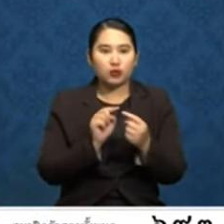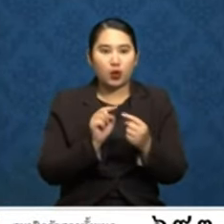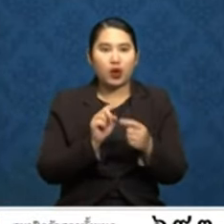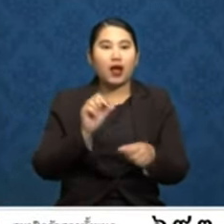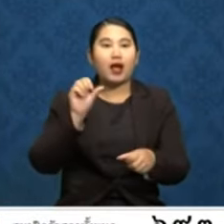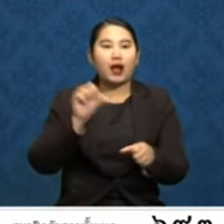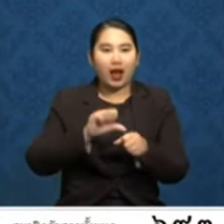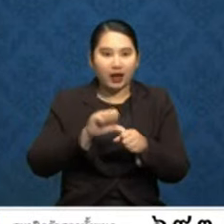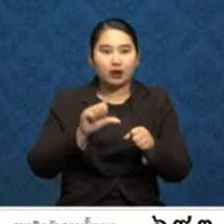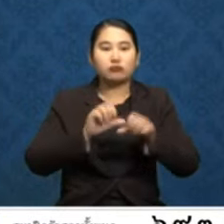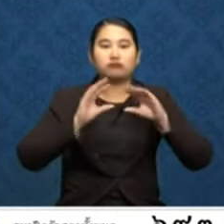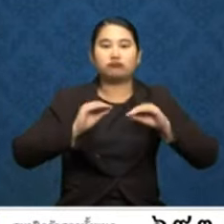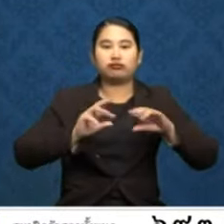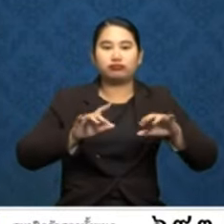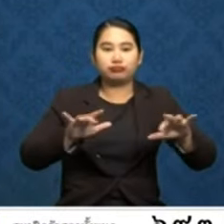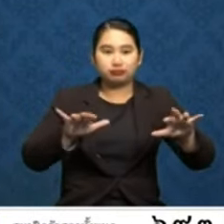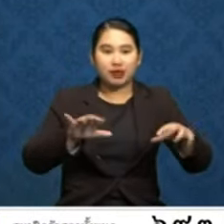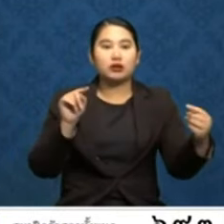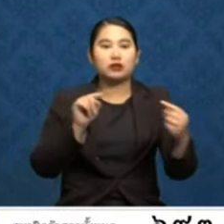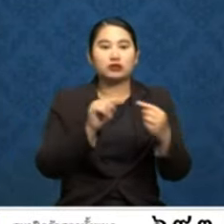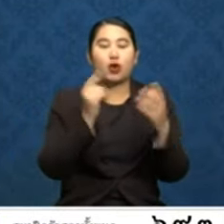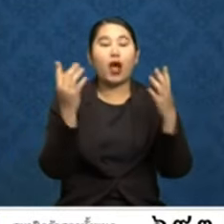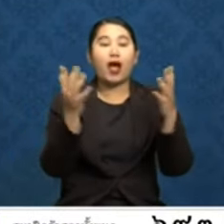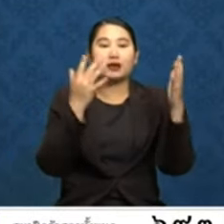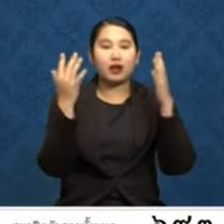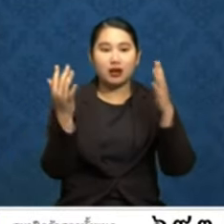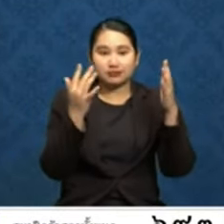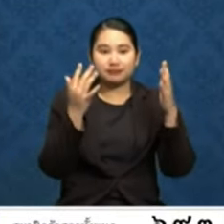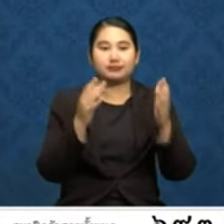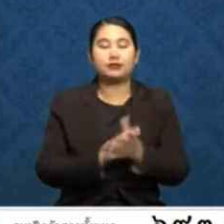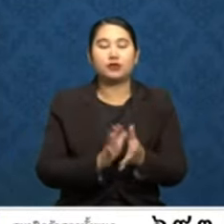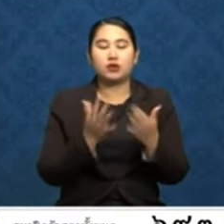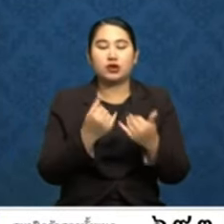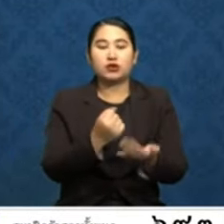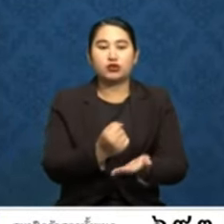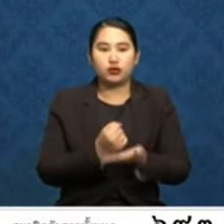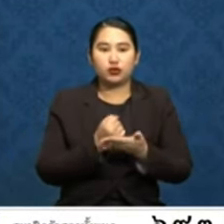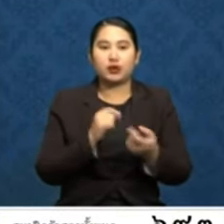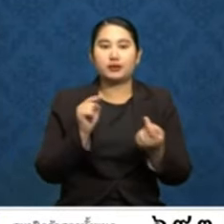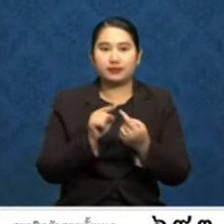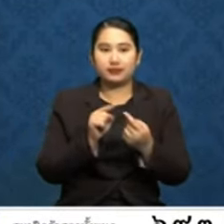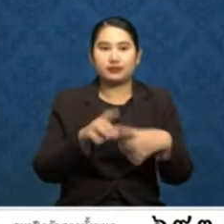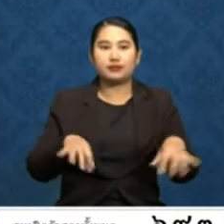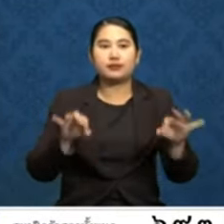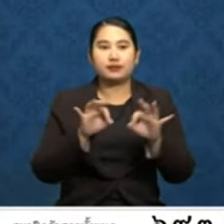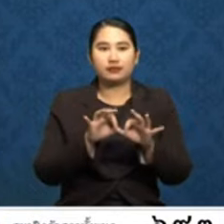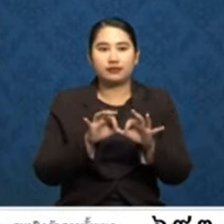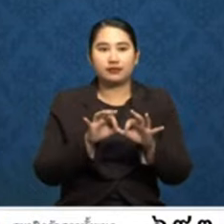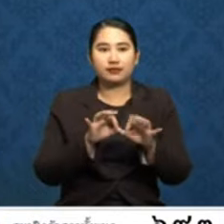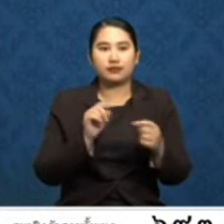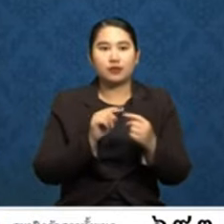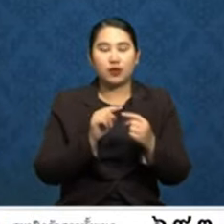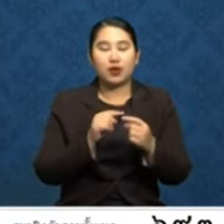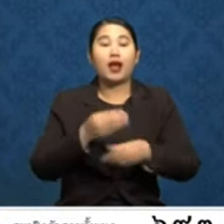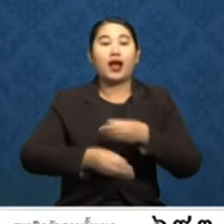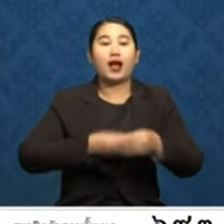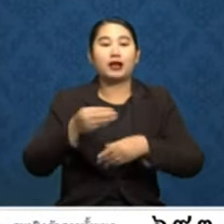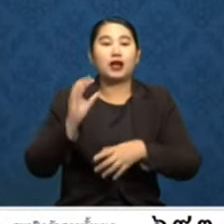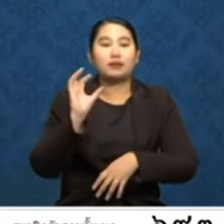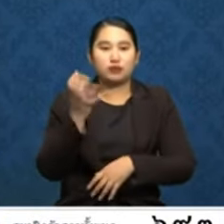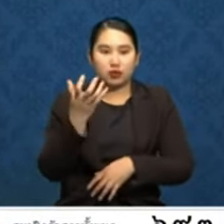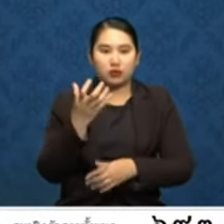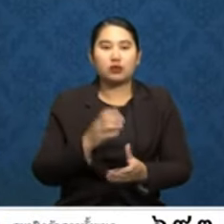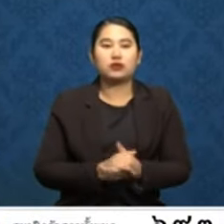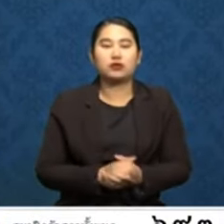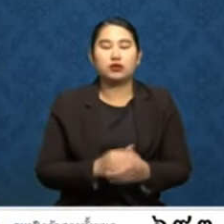คาร์บอนไดออกไซด์สู่ชั้นบรรยากาศซึ่งจะช่วยเปิดประตูบานใหญ่สู่การค้าโลกและช่ว